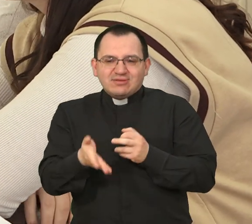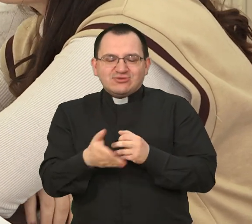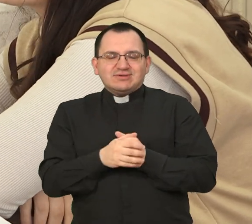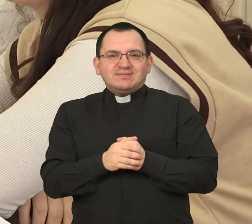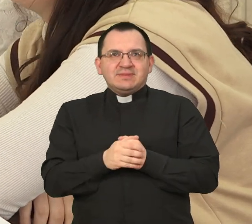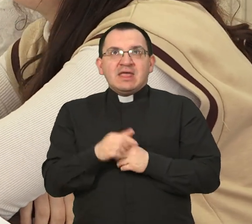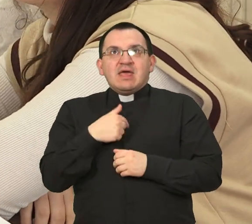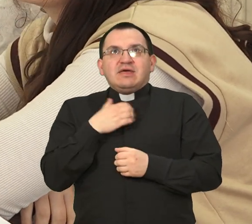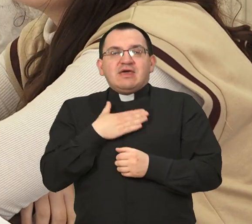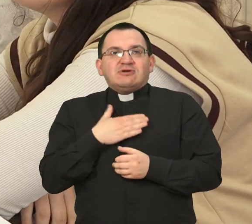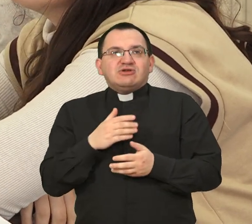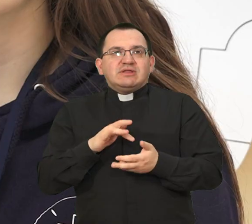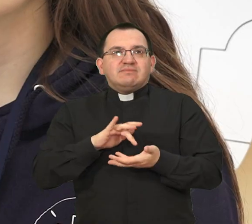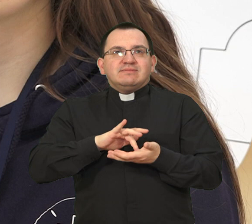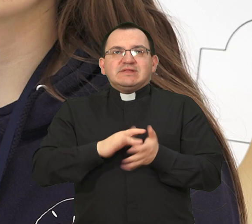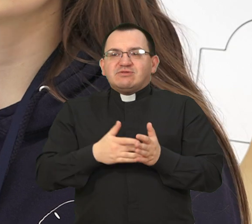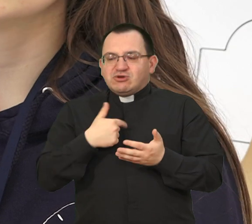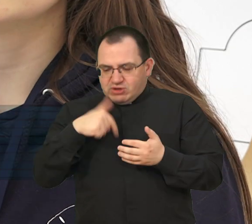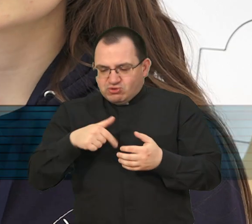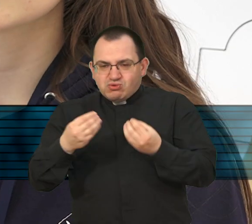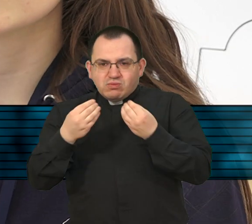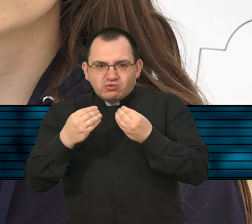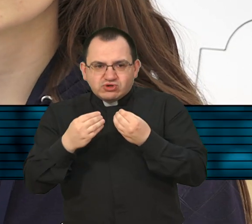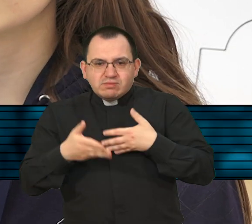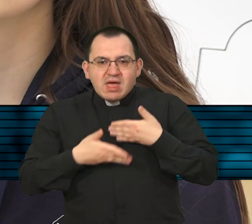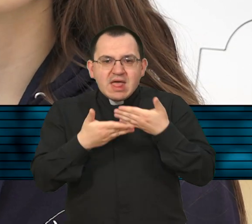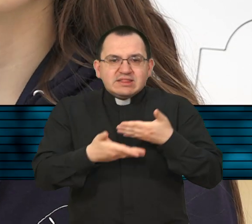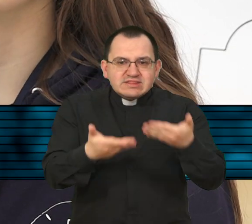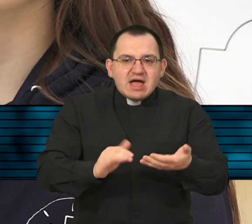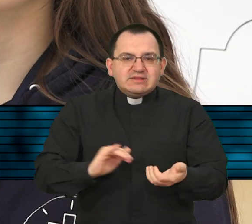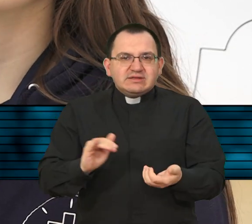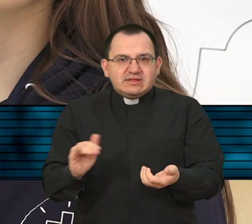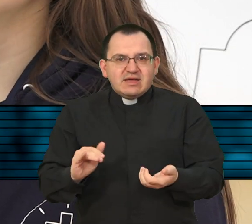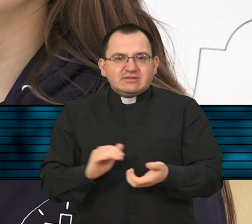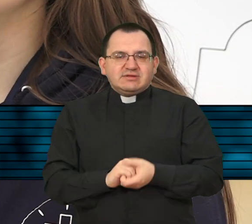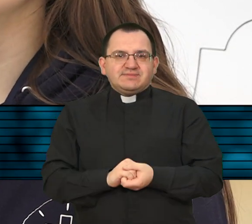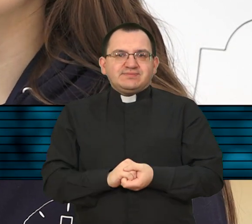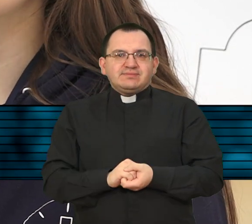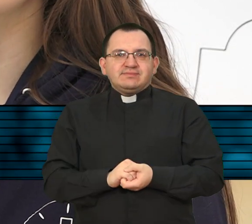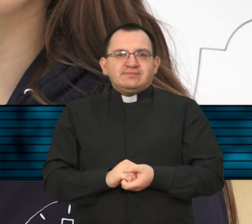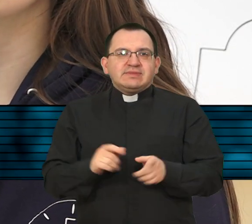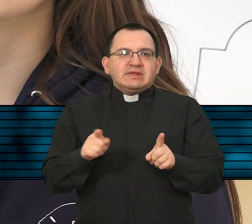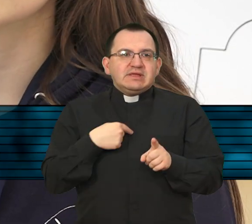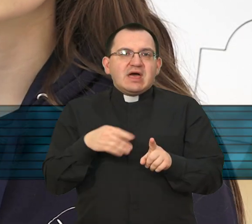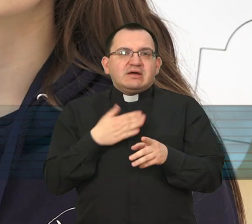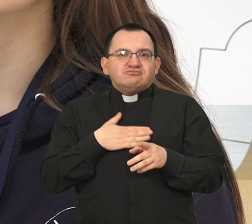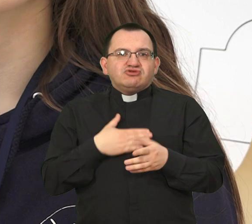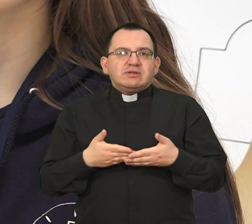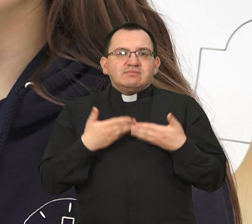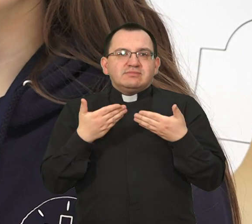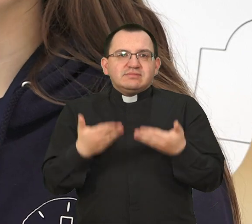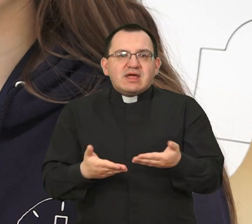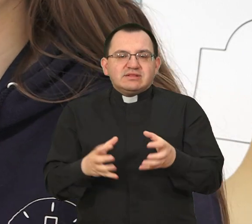župi bi htjela to sve što ja tu naučim pretočiti djeci koju vodim i primijeniti i u